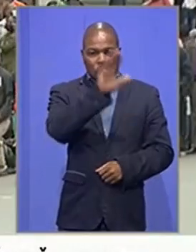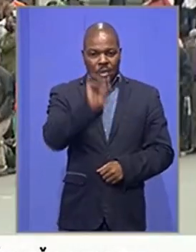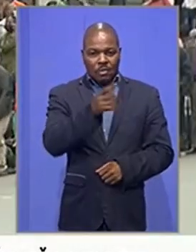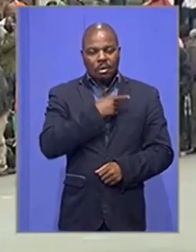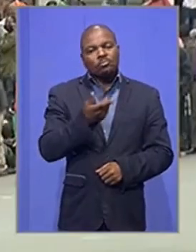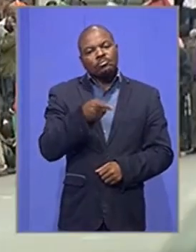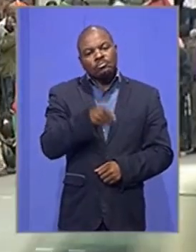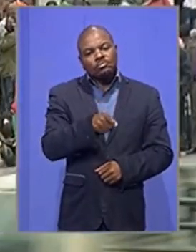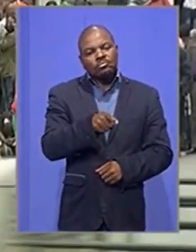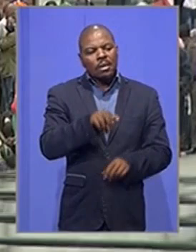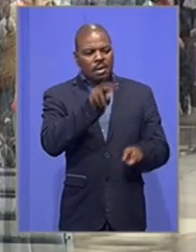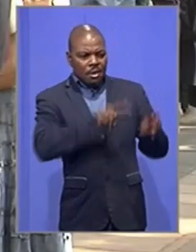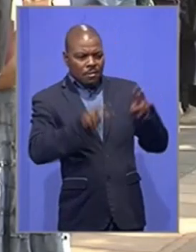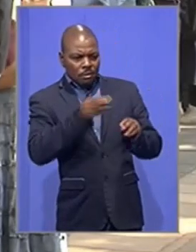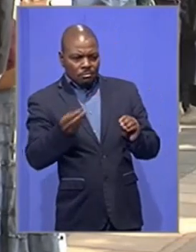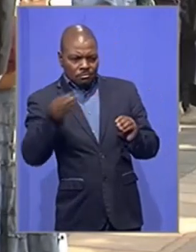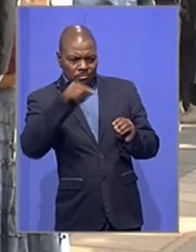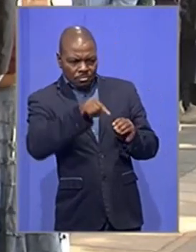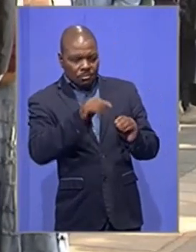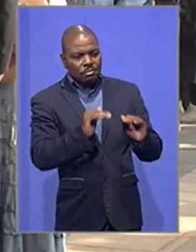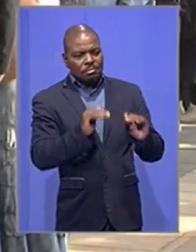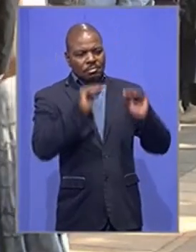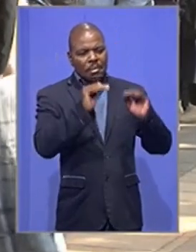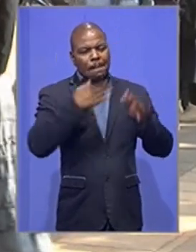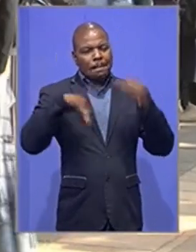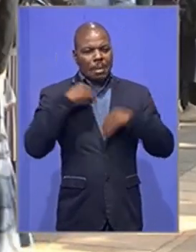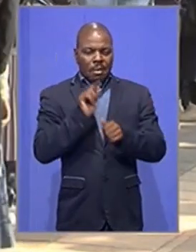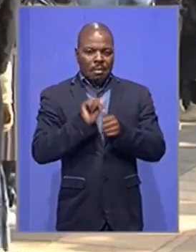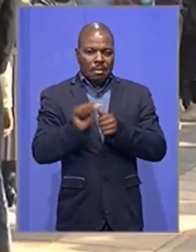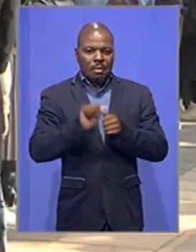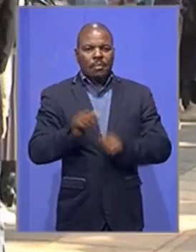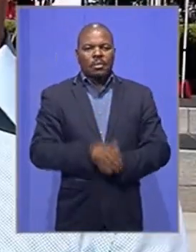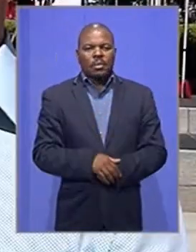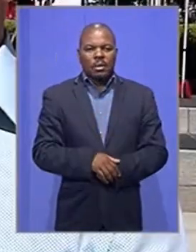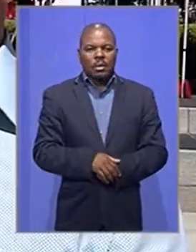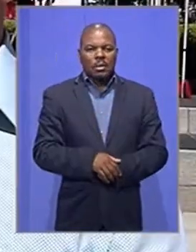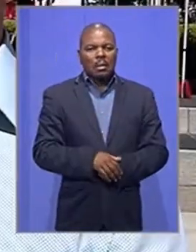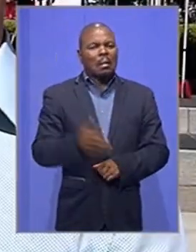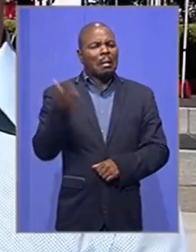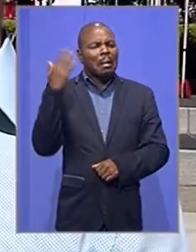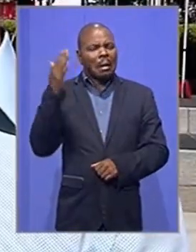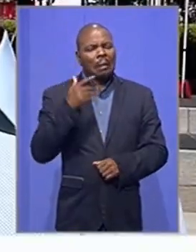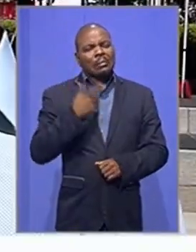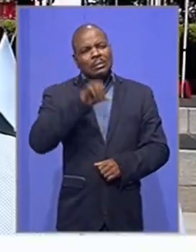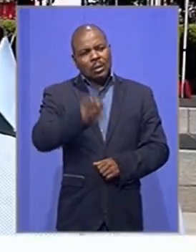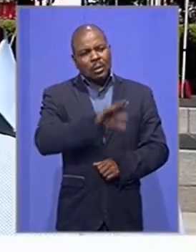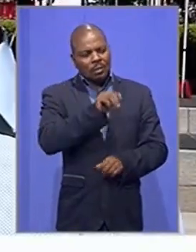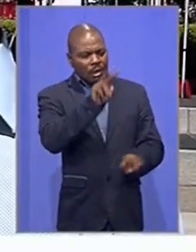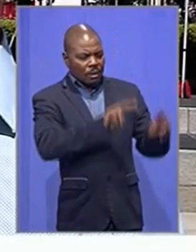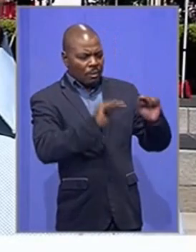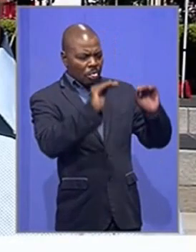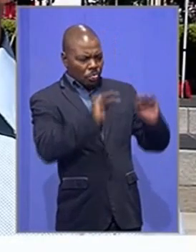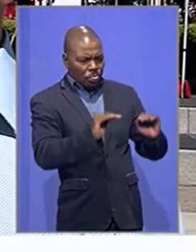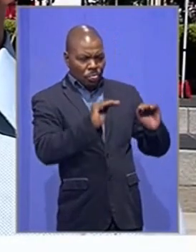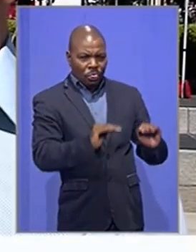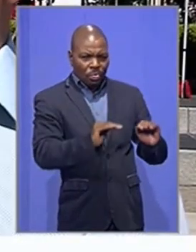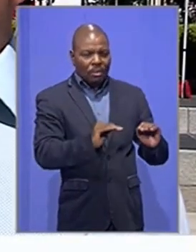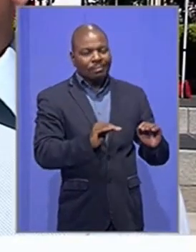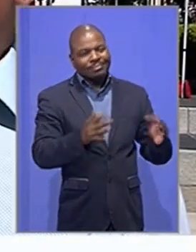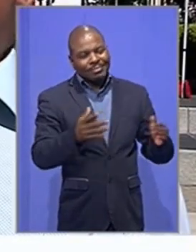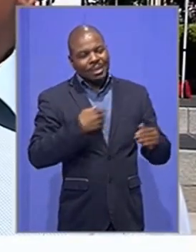dipeeletšo a boele maemong a makaone. I actually believe we've seen the bottom in ratings. In other words, I don't expect further ratings